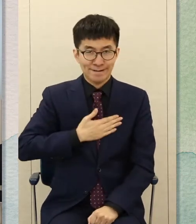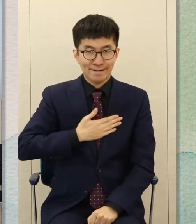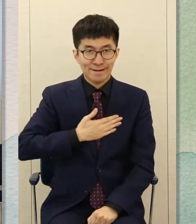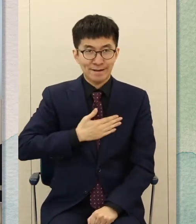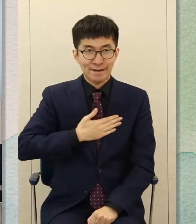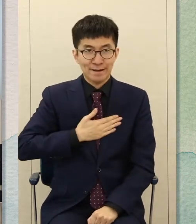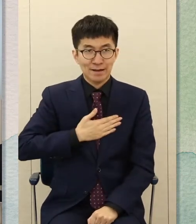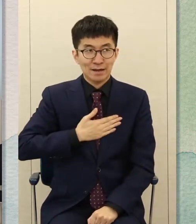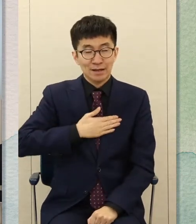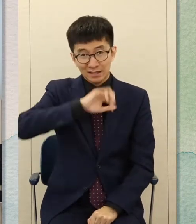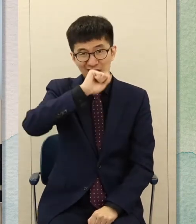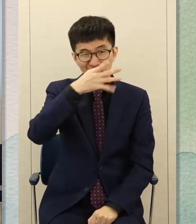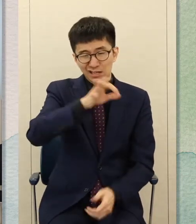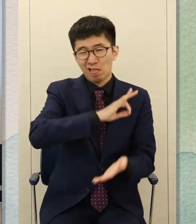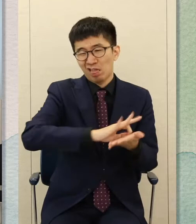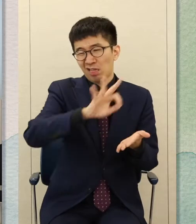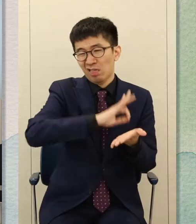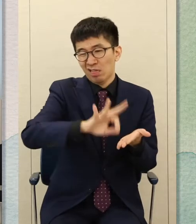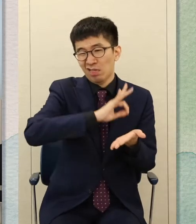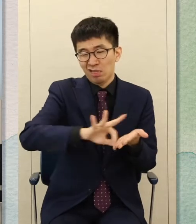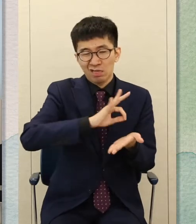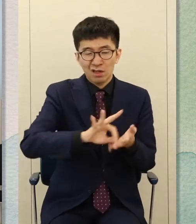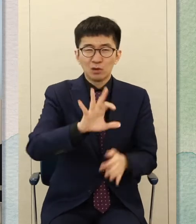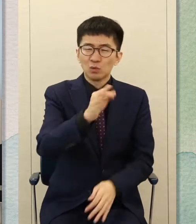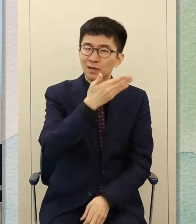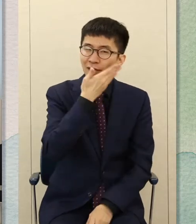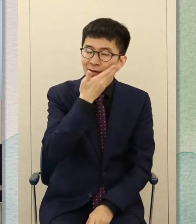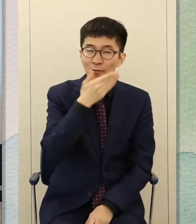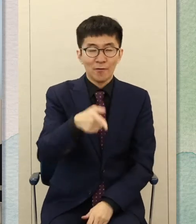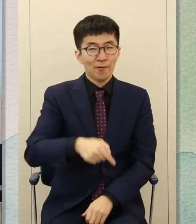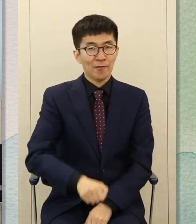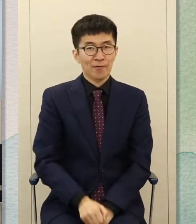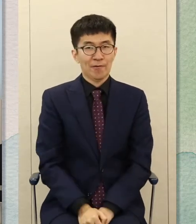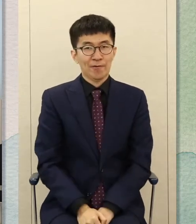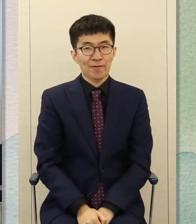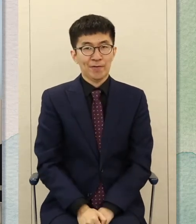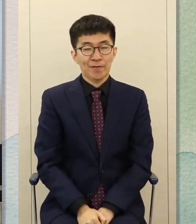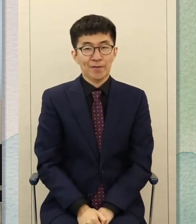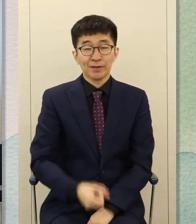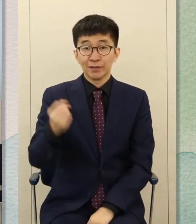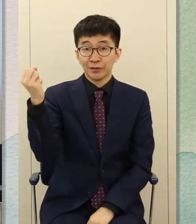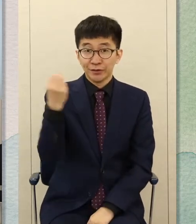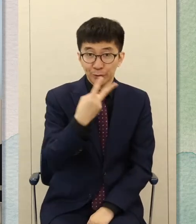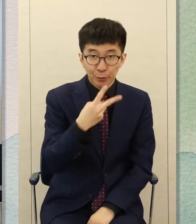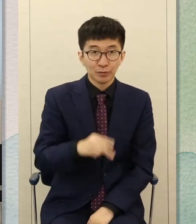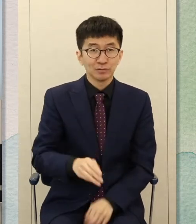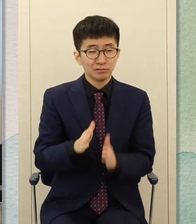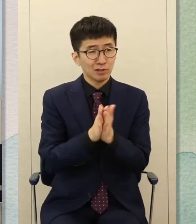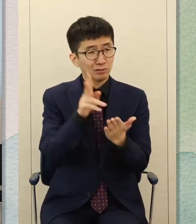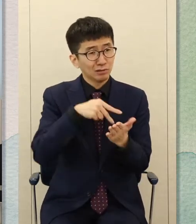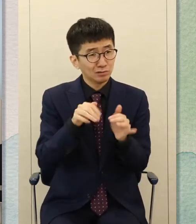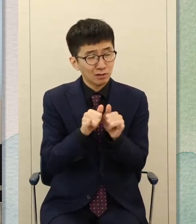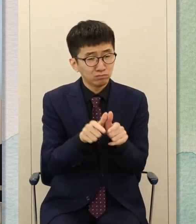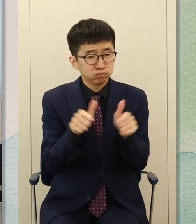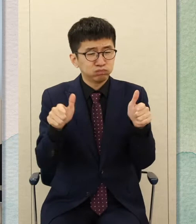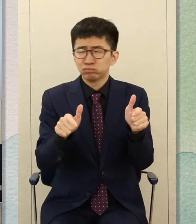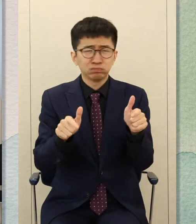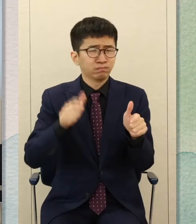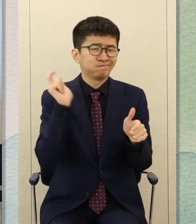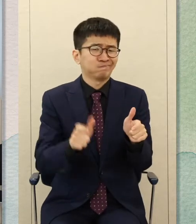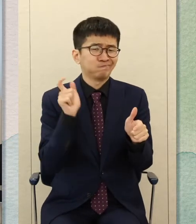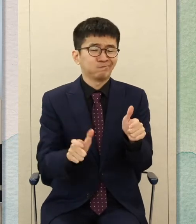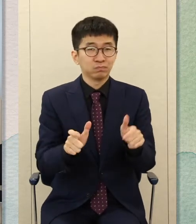돈을 굉장히 헛되게 많이 쓰고 헛되게 많이 쓰고 실제로 독자를 만들어내지 못하는 거, 이걸